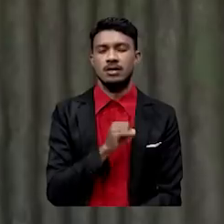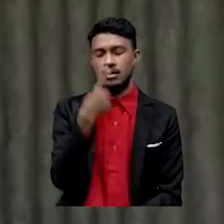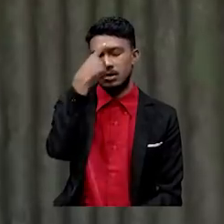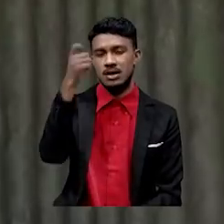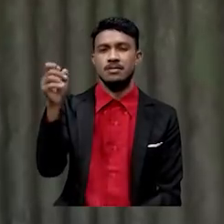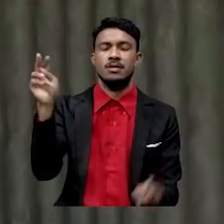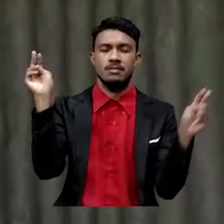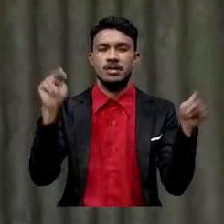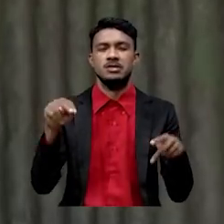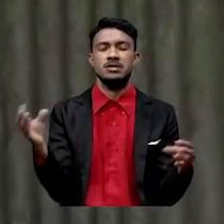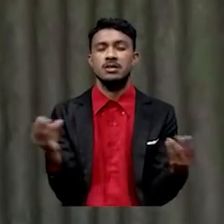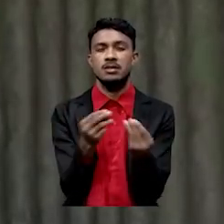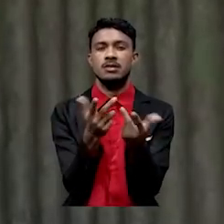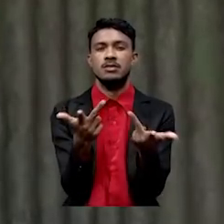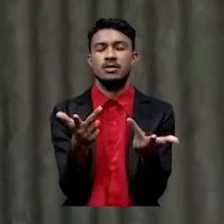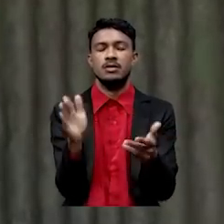khusus tambah selos.